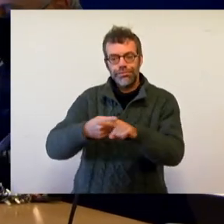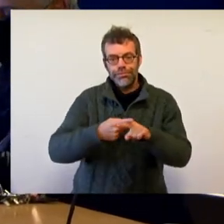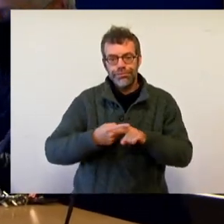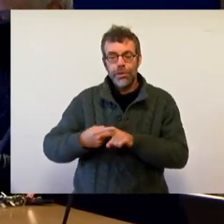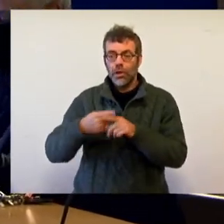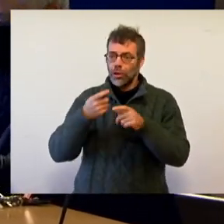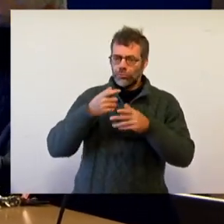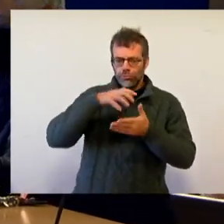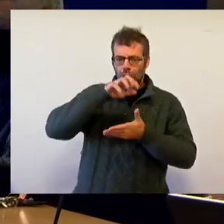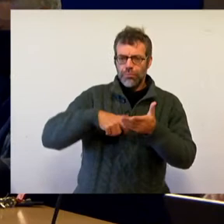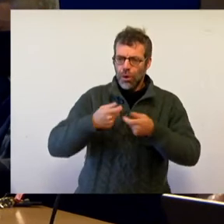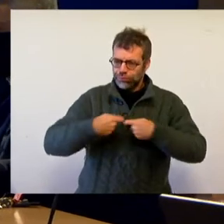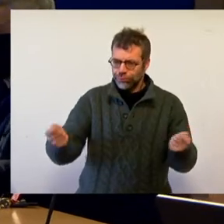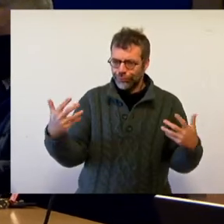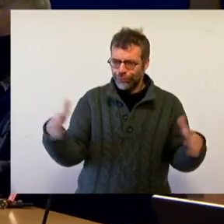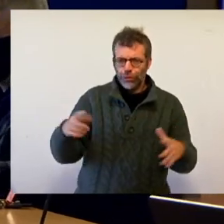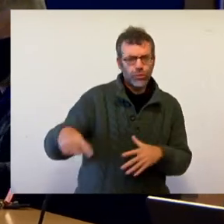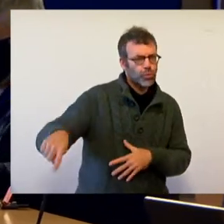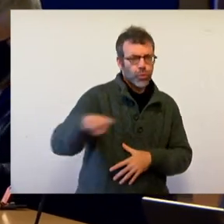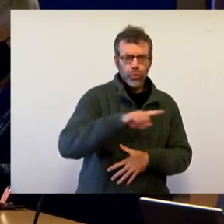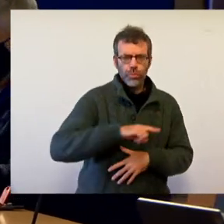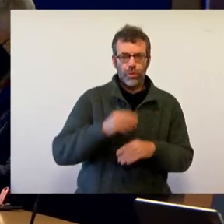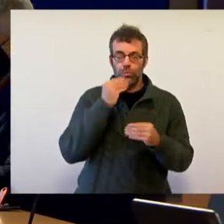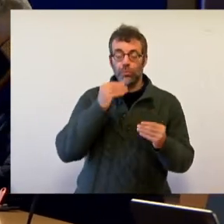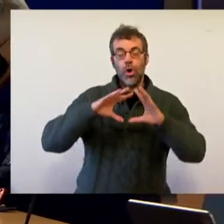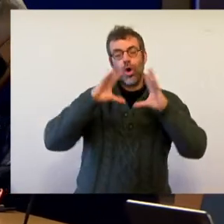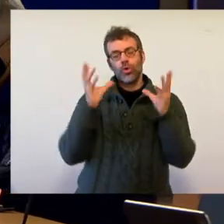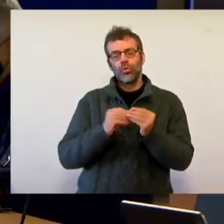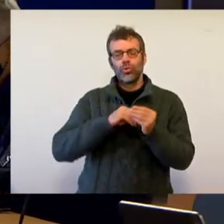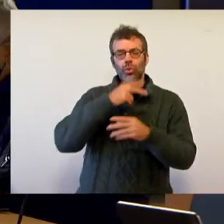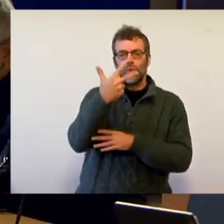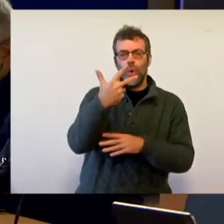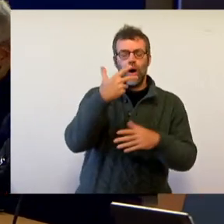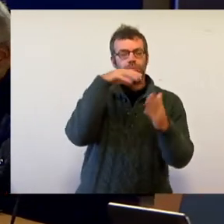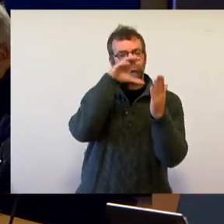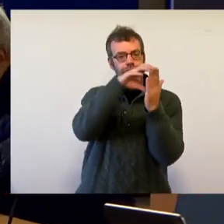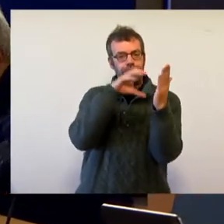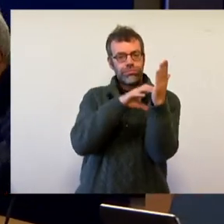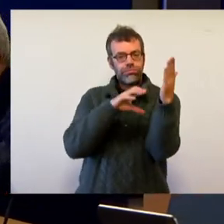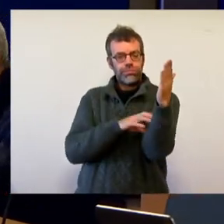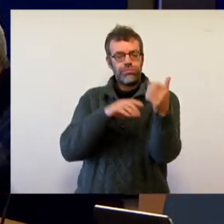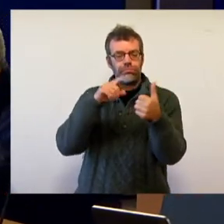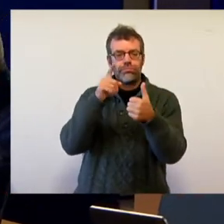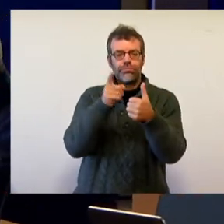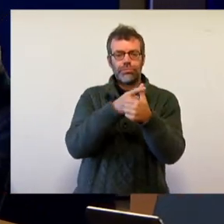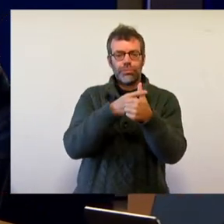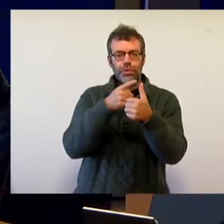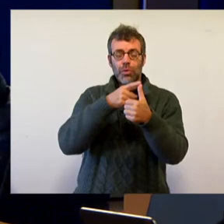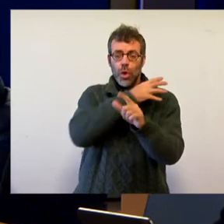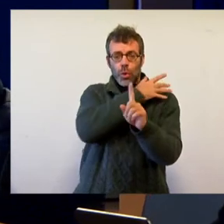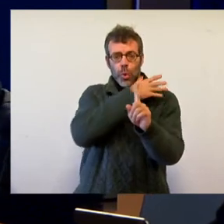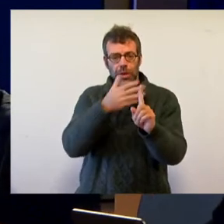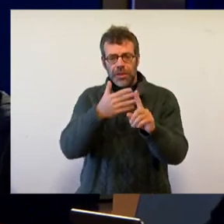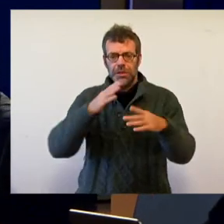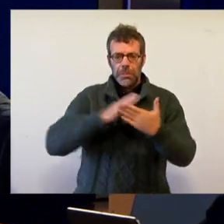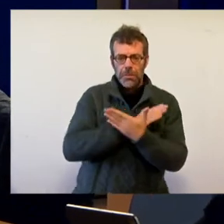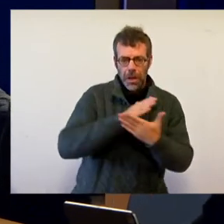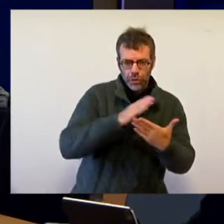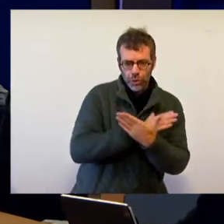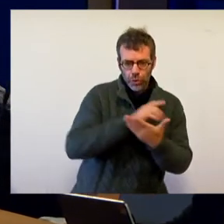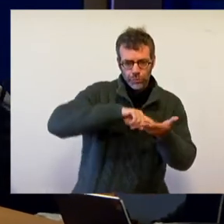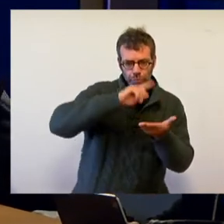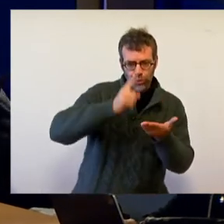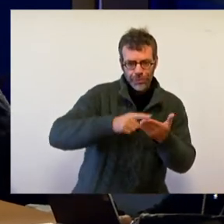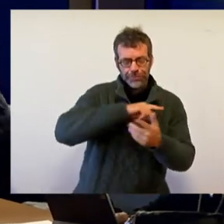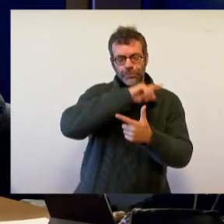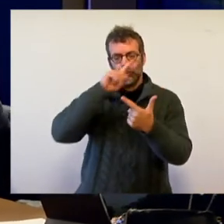Le rapport que nous allons vous présenter est structuré en trois points. Premièrement, le contexte de préparation du budget 2022. Deuxièmement, les